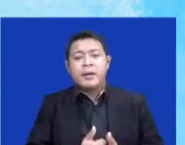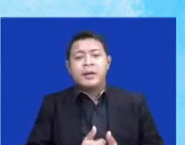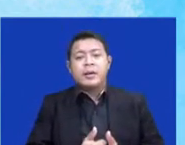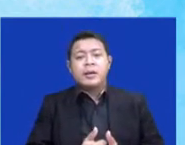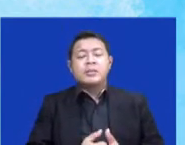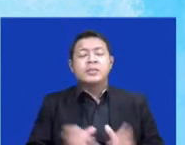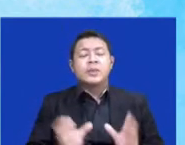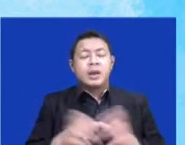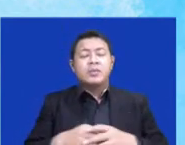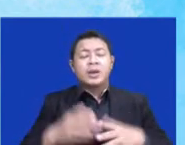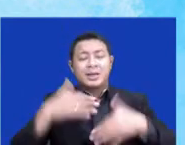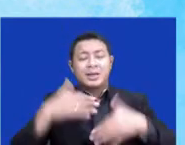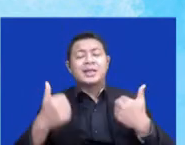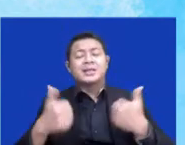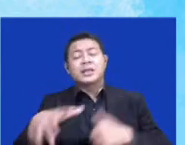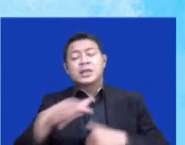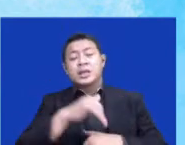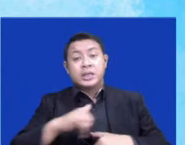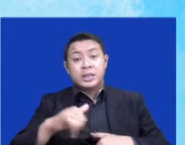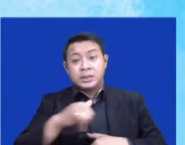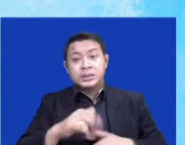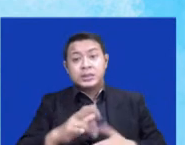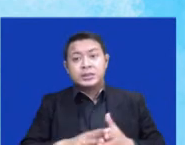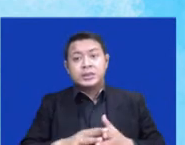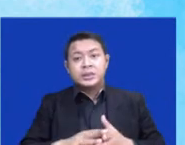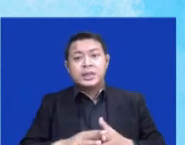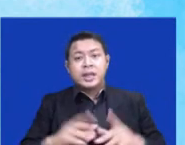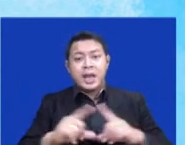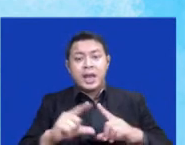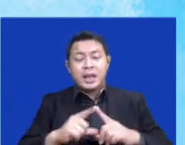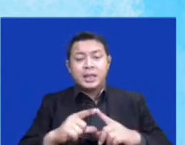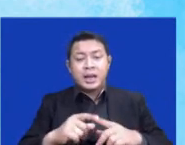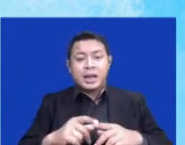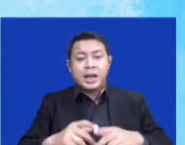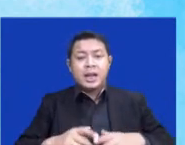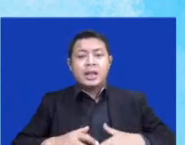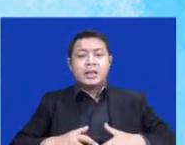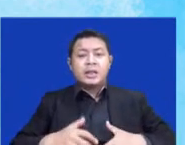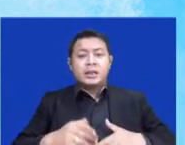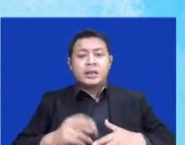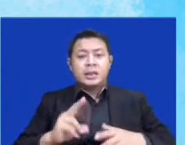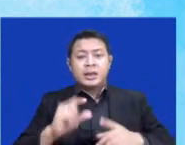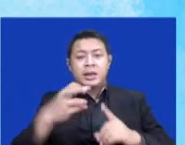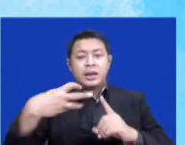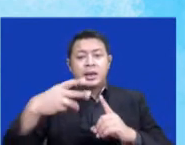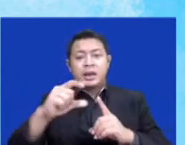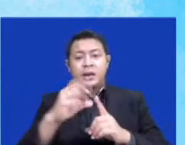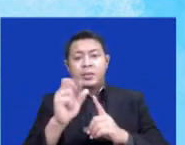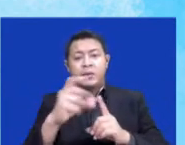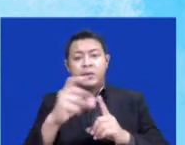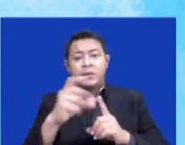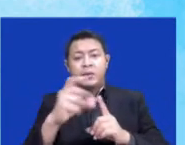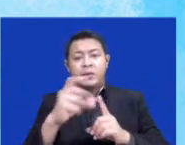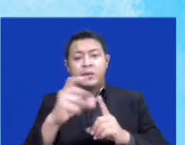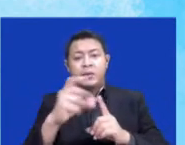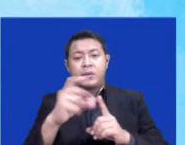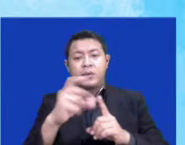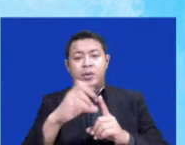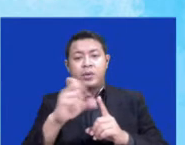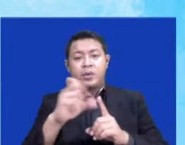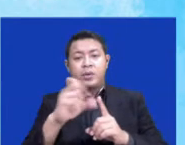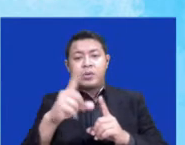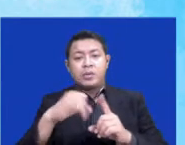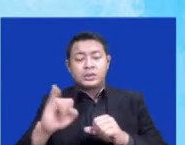kesehatan dan sehat seksual dan reproduksi dan kesejahteraan emosional. Barangkali bisa dilihat sedikit